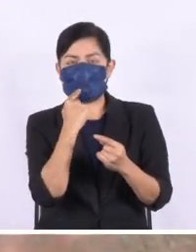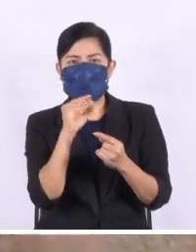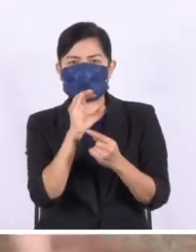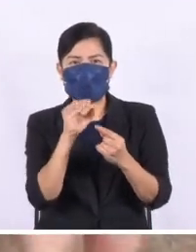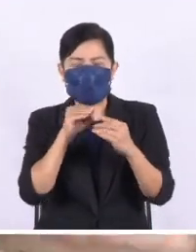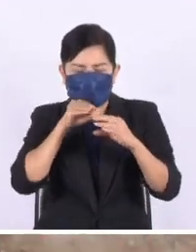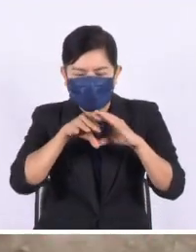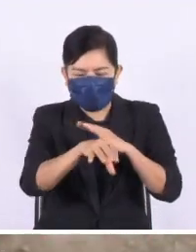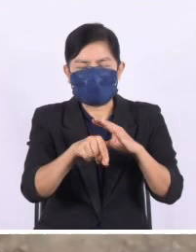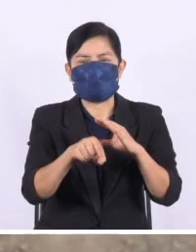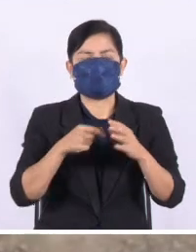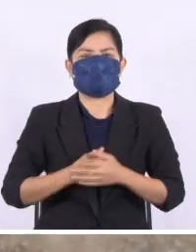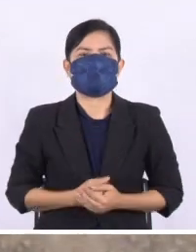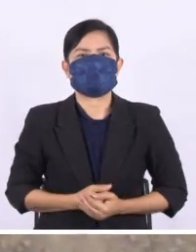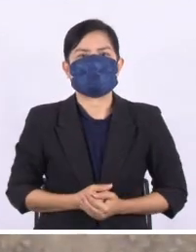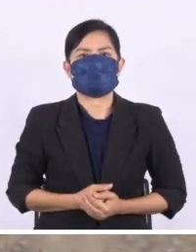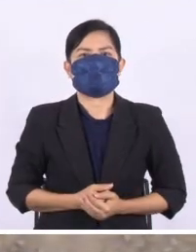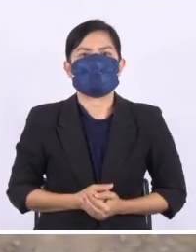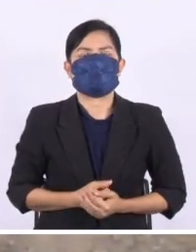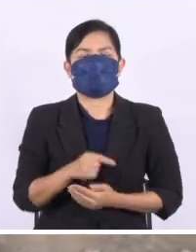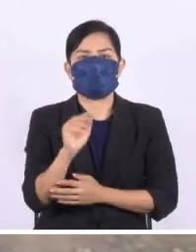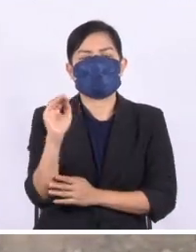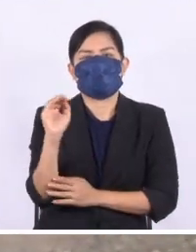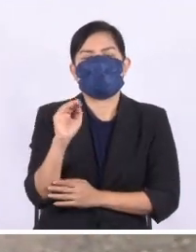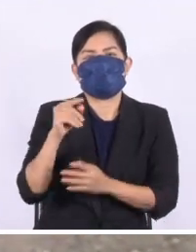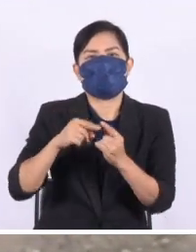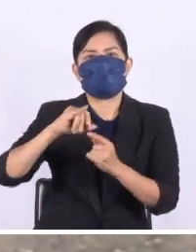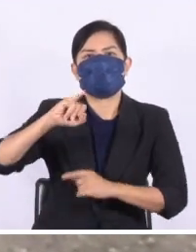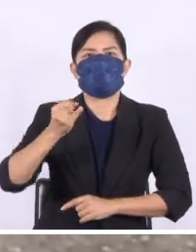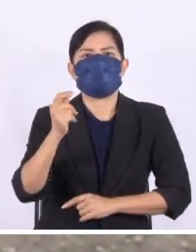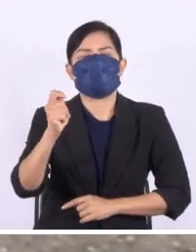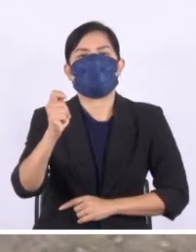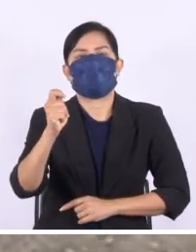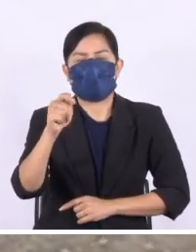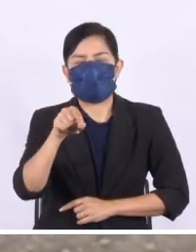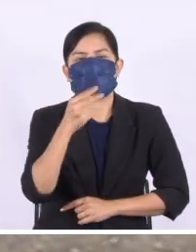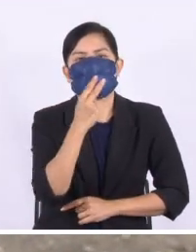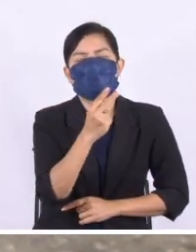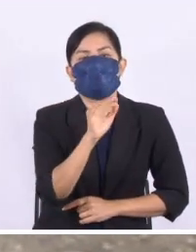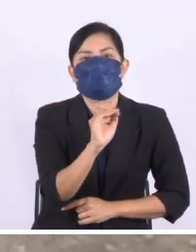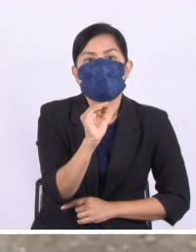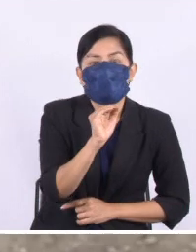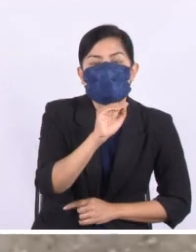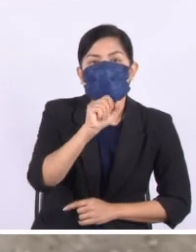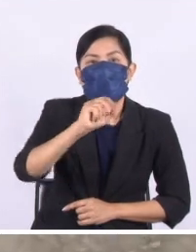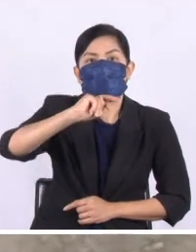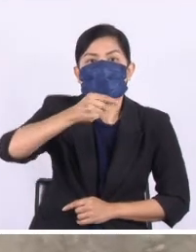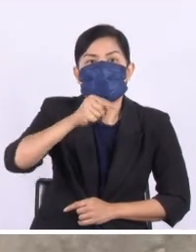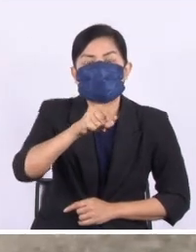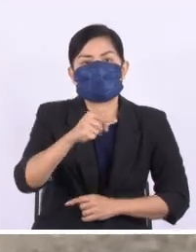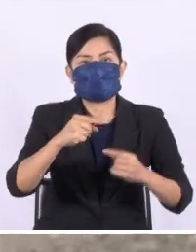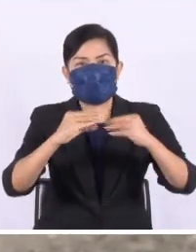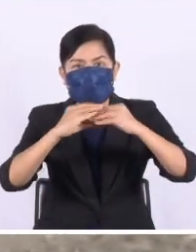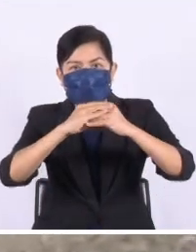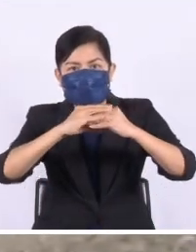หมูก็จะมาเธอนี่ไฟล์ที่กินก็คือจงอางไฟล์ถูกกินก็คืองูสิงนี่นะครับอะนี่คือตอนแรกเลยเนี่ยครับ